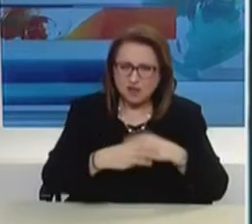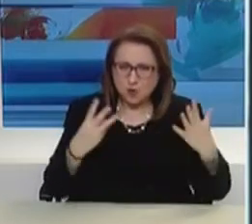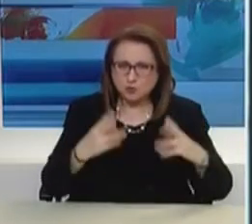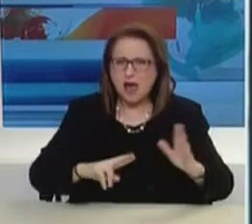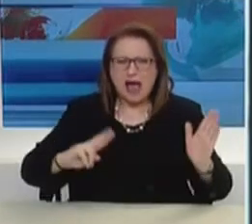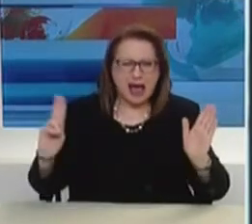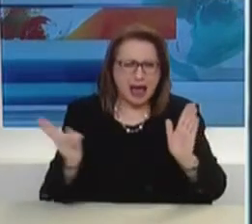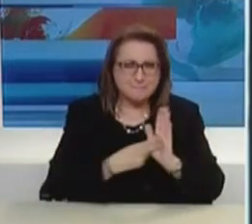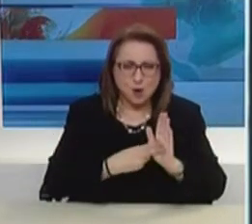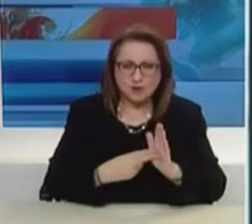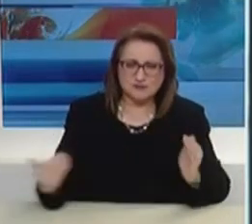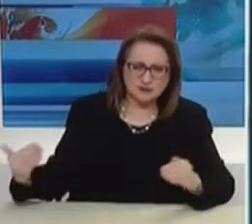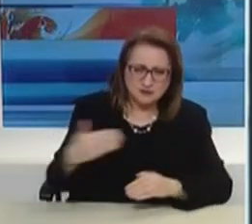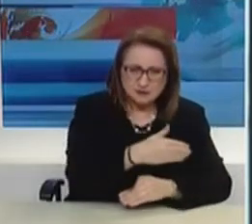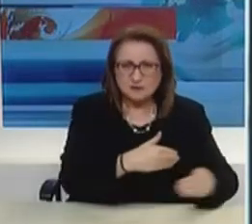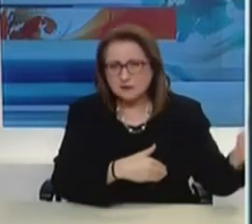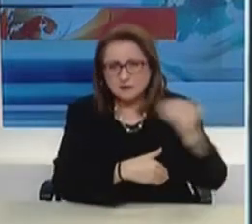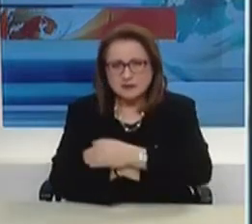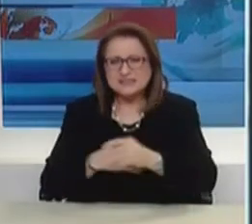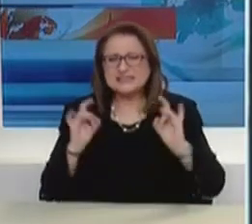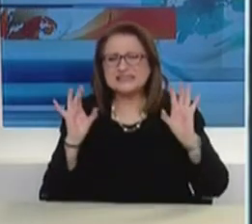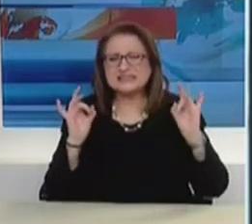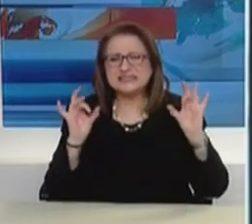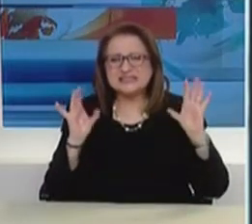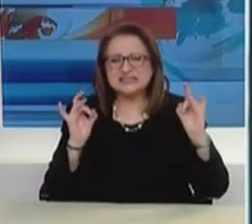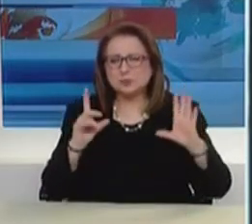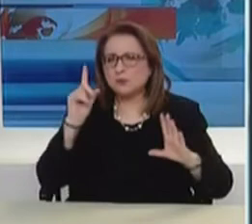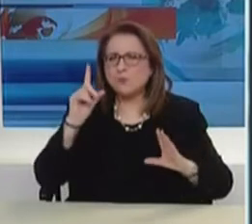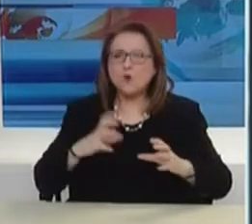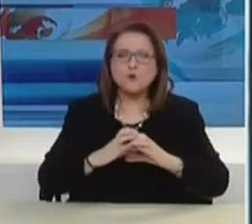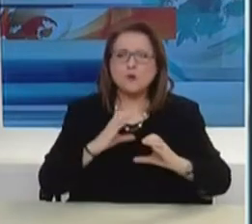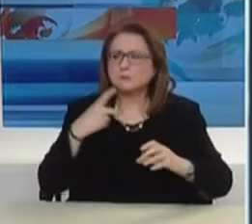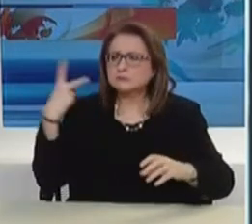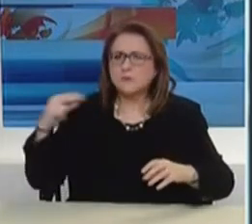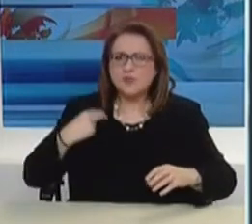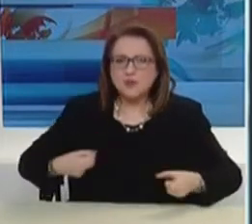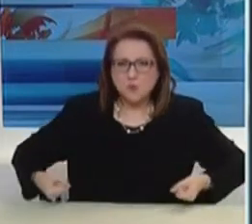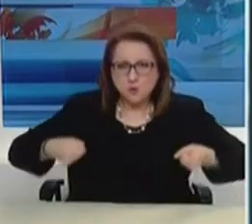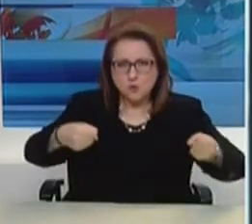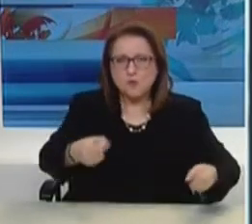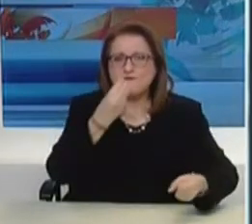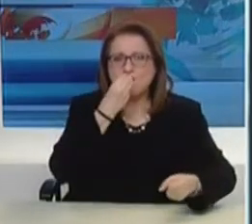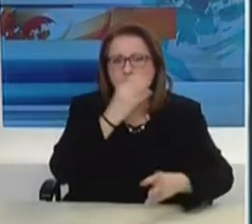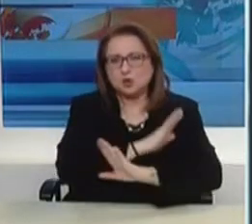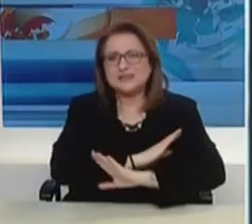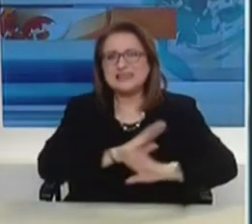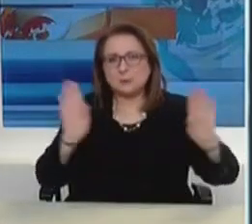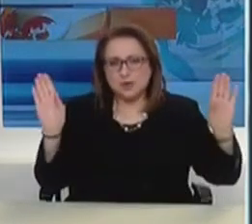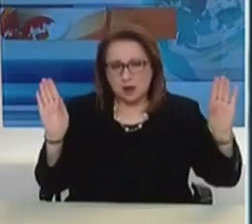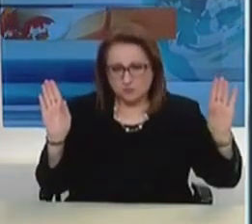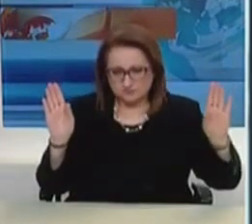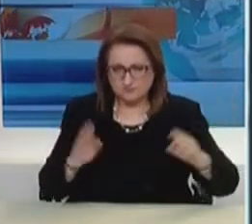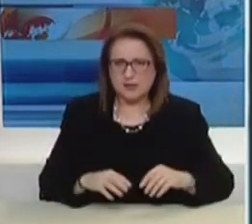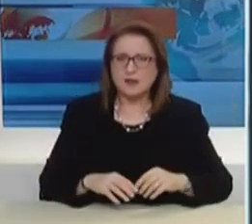Απαγορεύεται η είσοδος και η έξοδος παρά μόνο για τροφοδεσία σε όλα τα χωριά της Δημοτικής Ενότητας. Επίσης, πρόσθετα